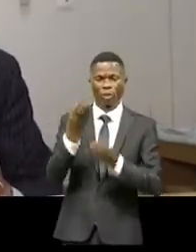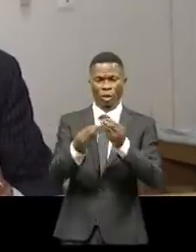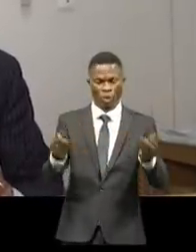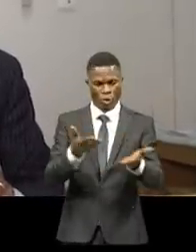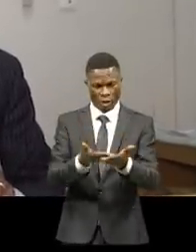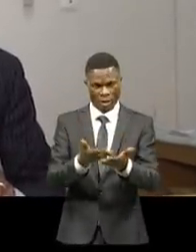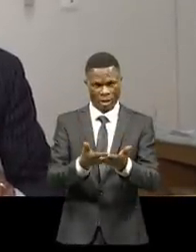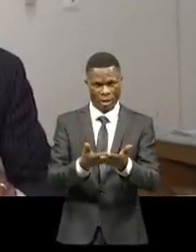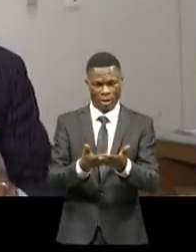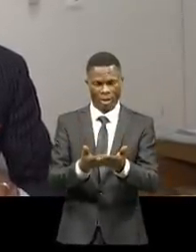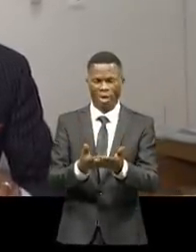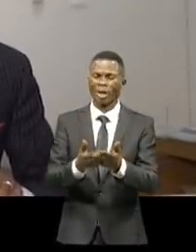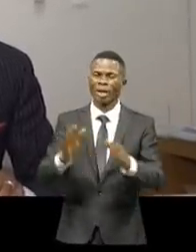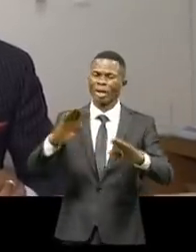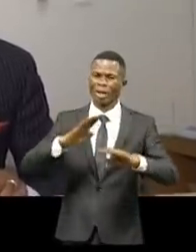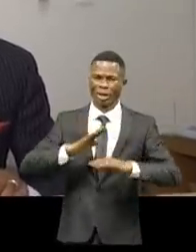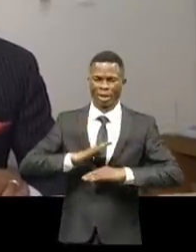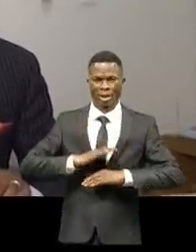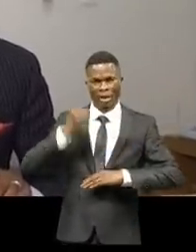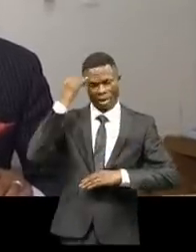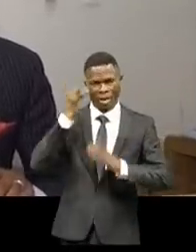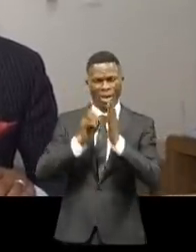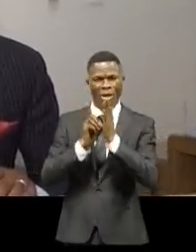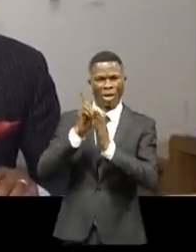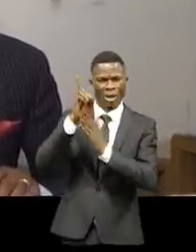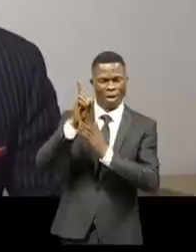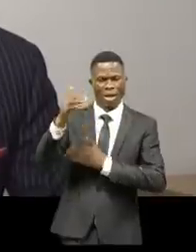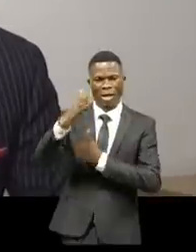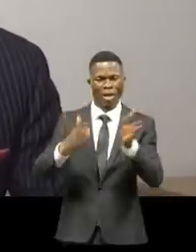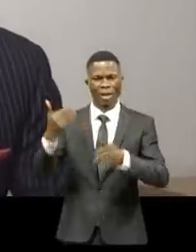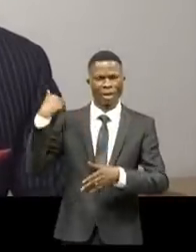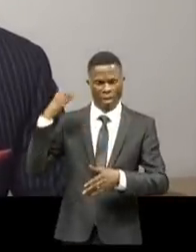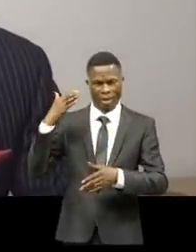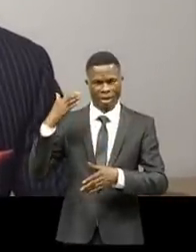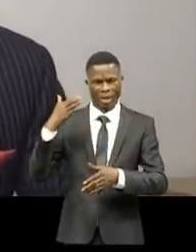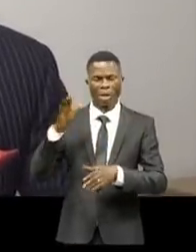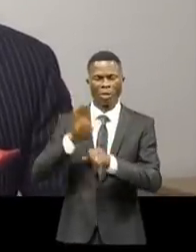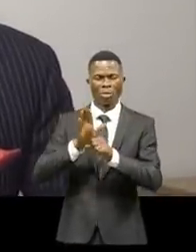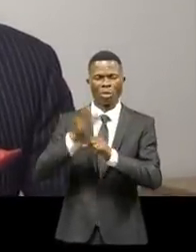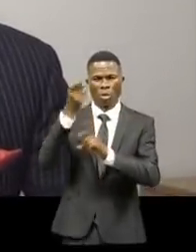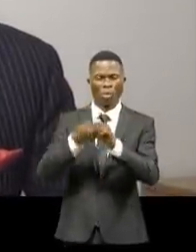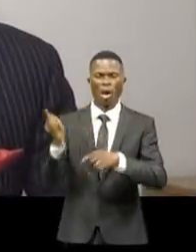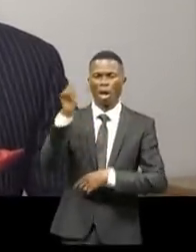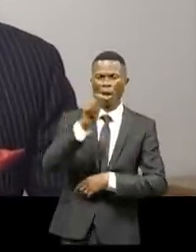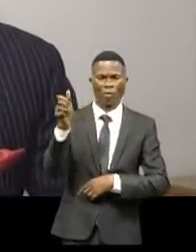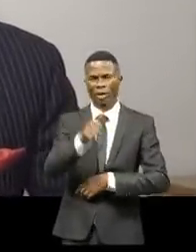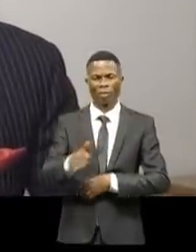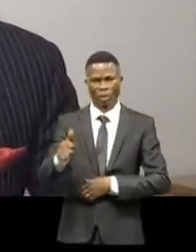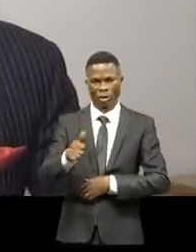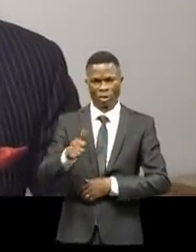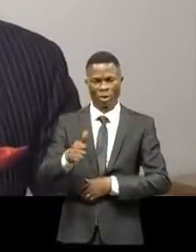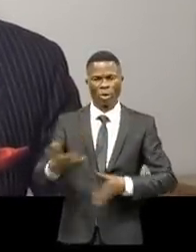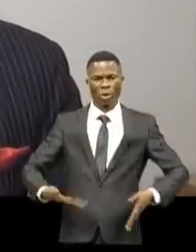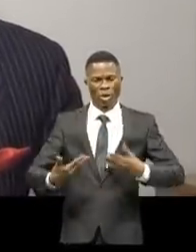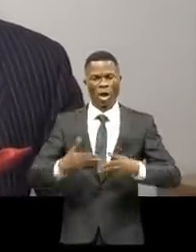résultats viennent consolider la tendance haussière de recettes publiques déclenchée depuis avril 2021. Saluant